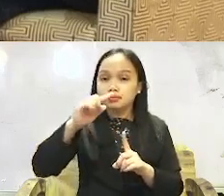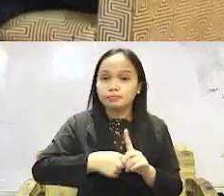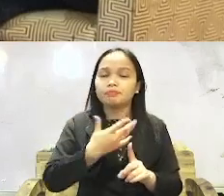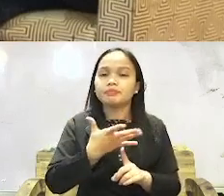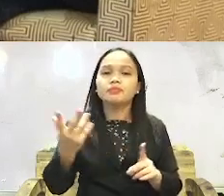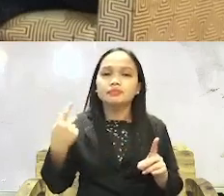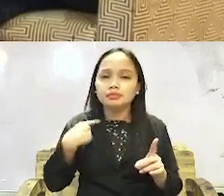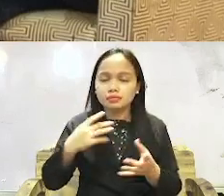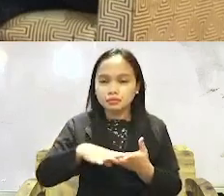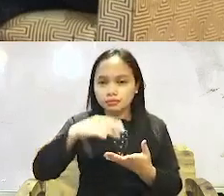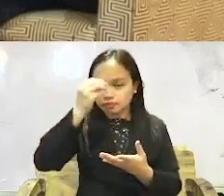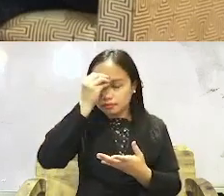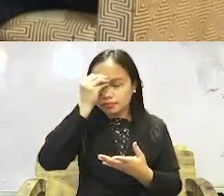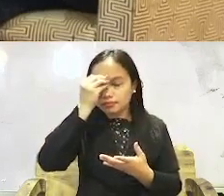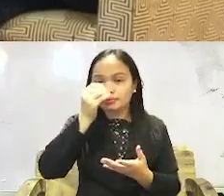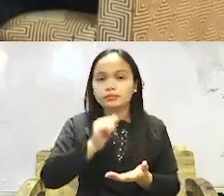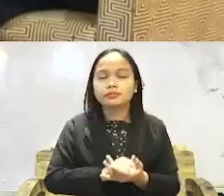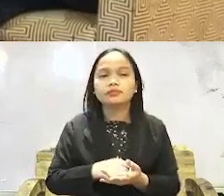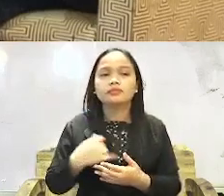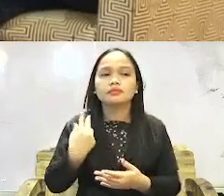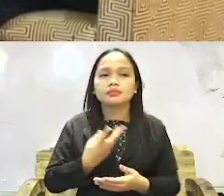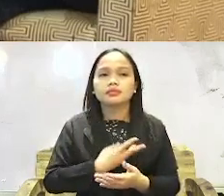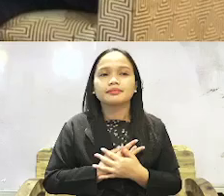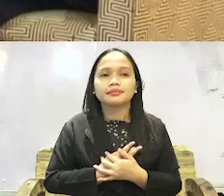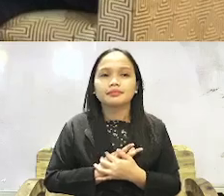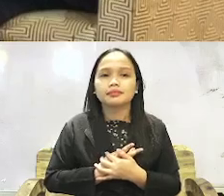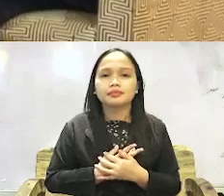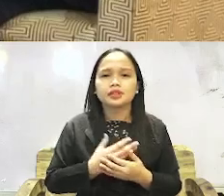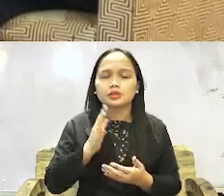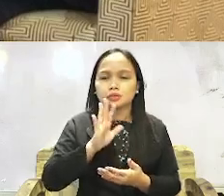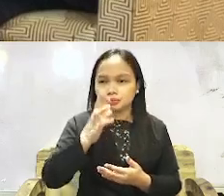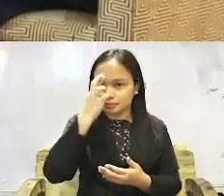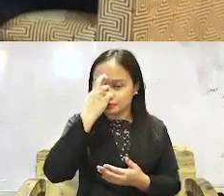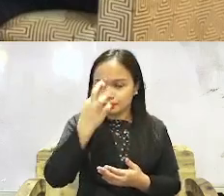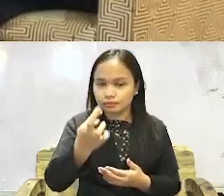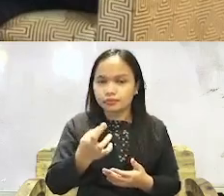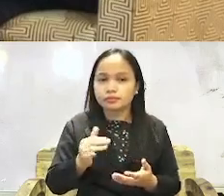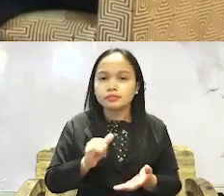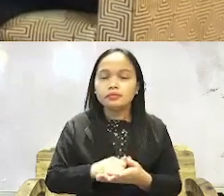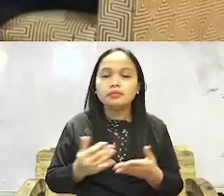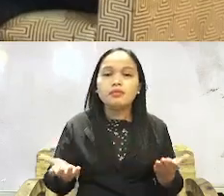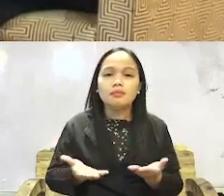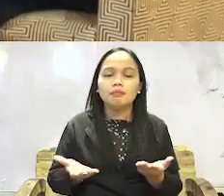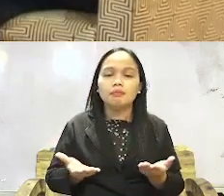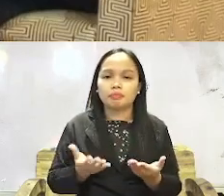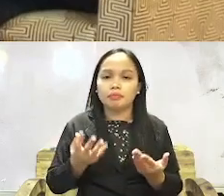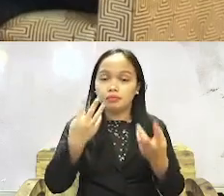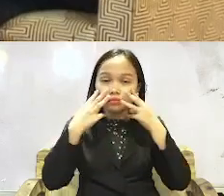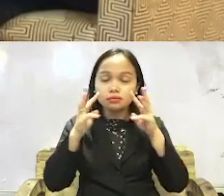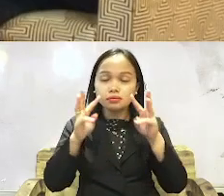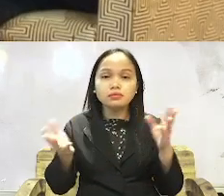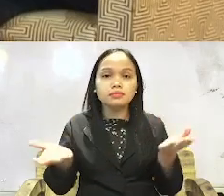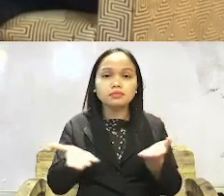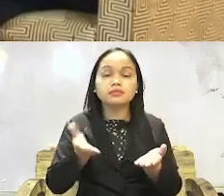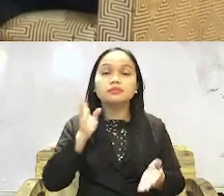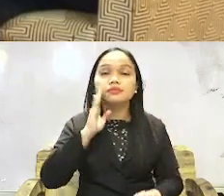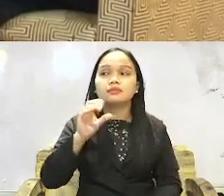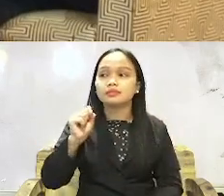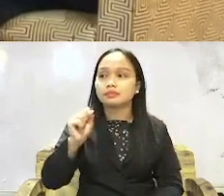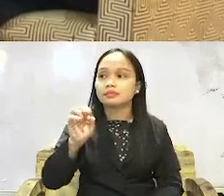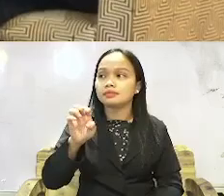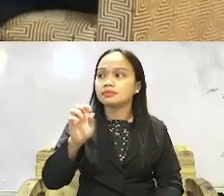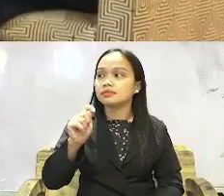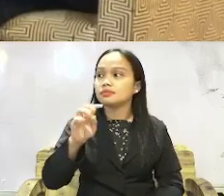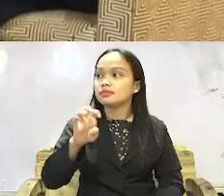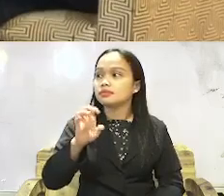makakarinig ng mga dapat na makita natin kung may reflection yung ating mga kapatiran. Yeah. Alright, ang mga nanonood sa atin. Brother Steven and